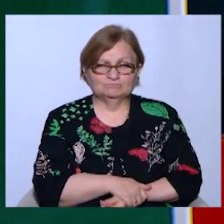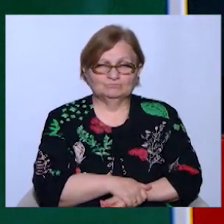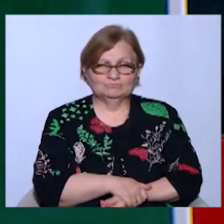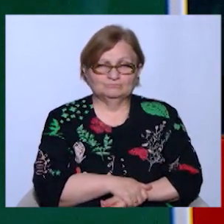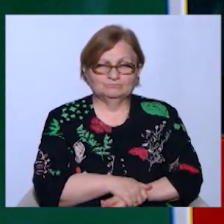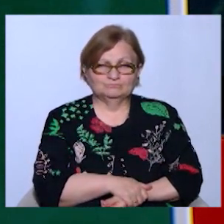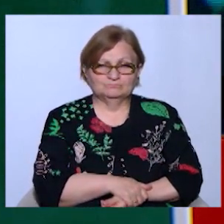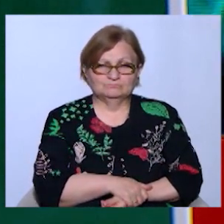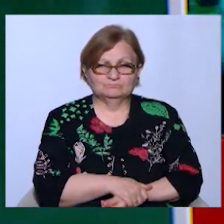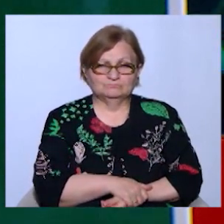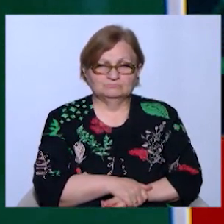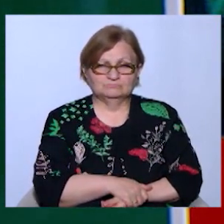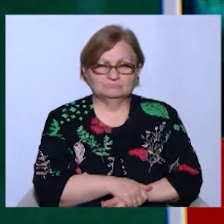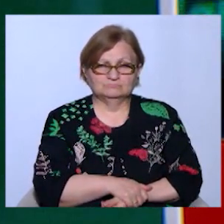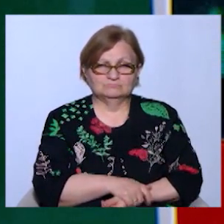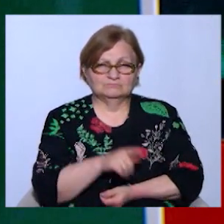აი ეს